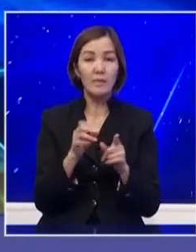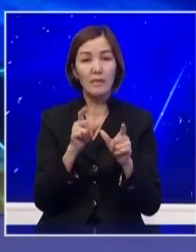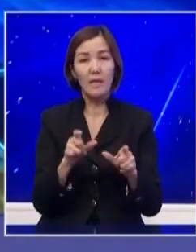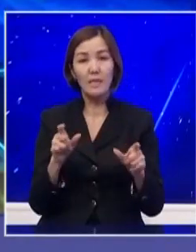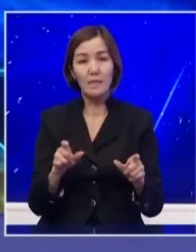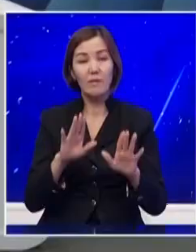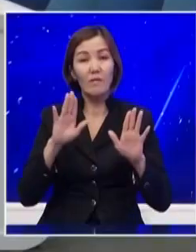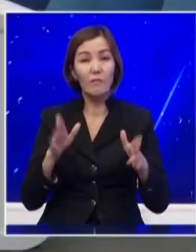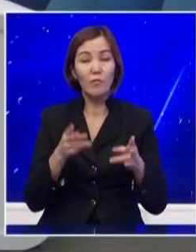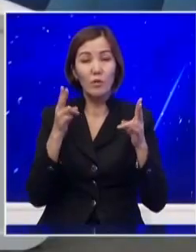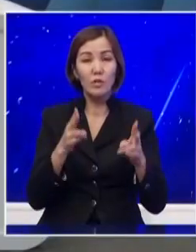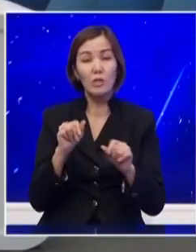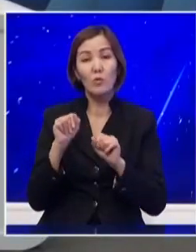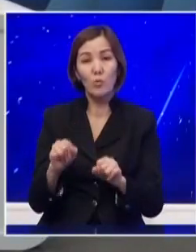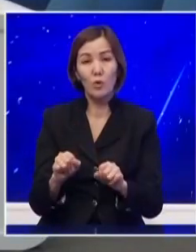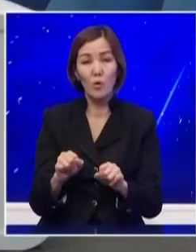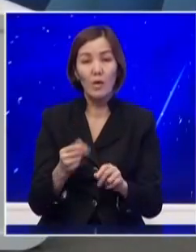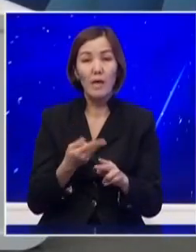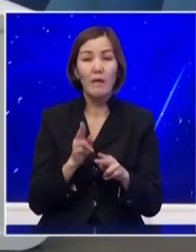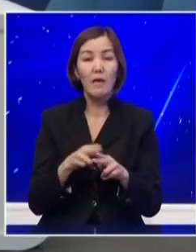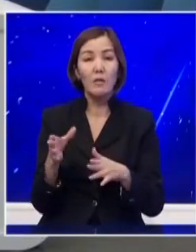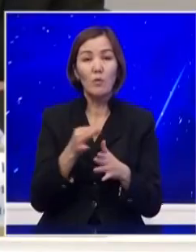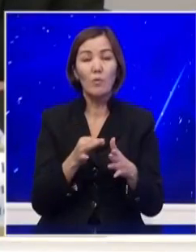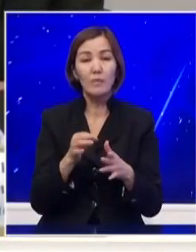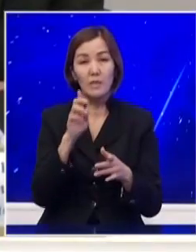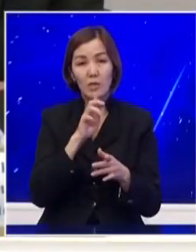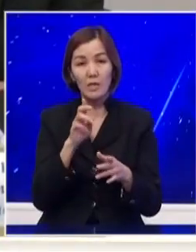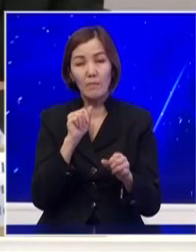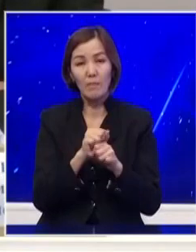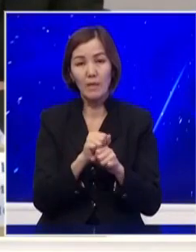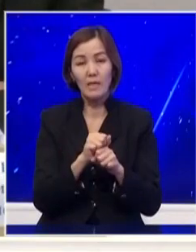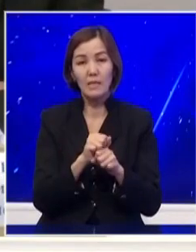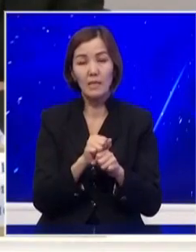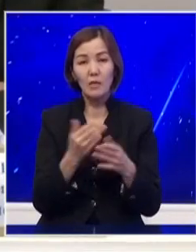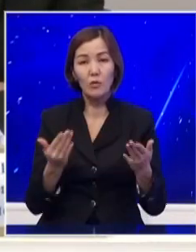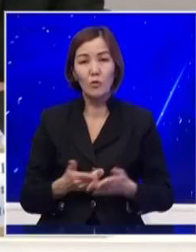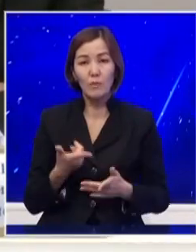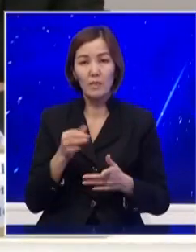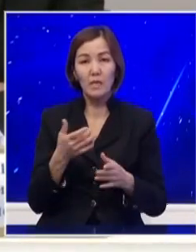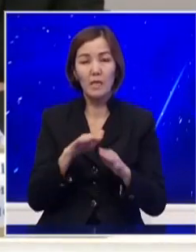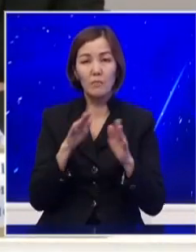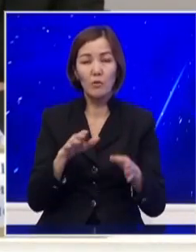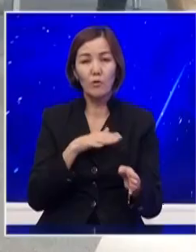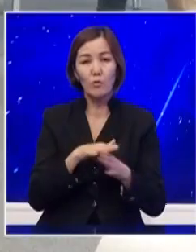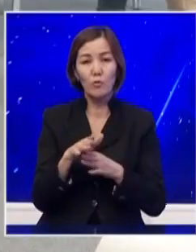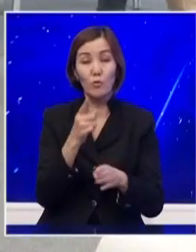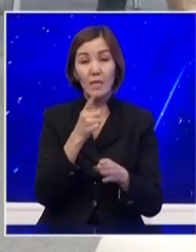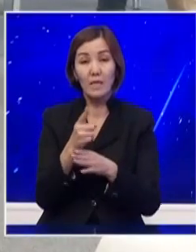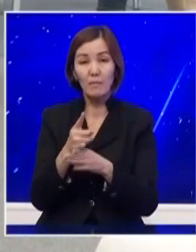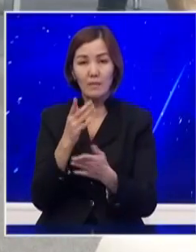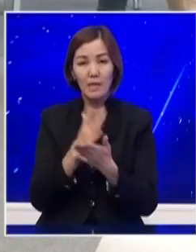азаматтарды жазатайым оқиғалардан қорғау. Яғни облыстың жанармай құю бекеттерінде тұрмыстық газ баллондарын толтыруға тыйым